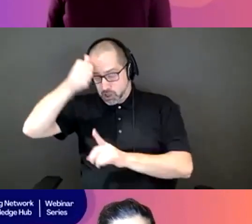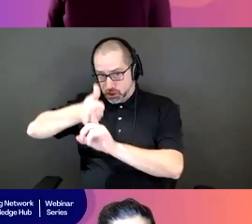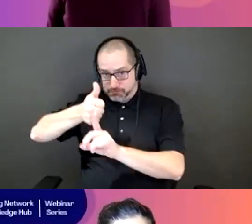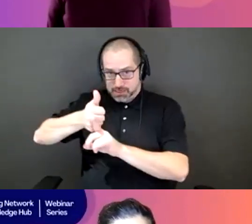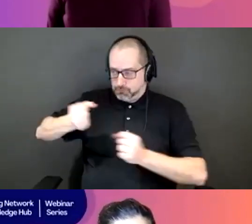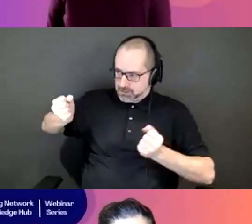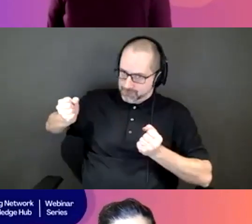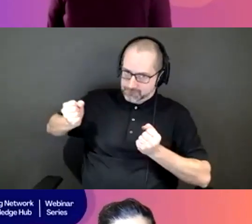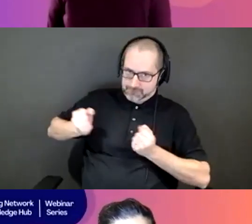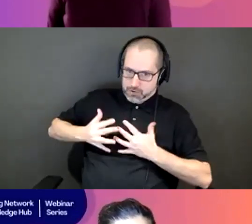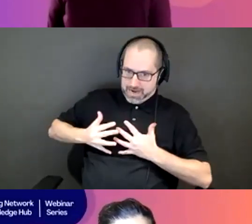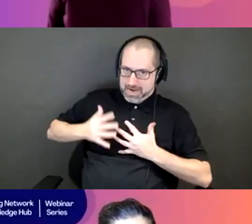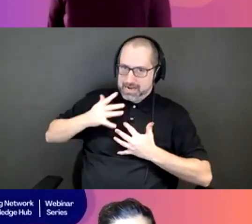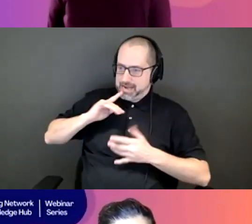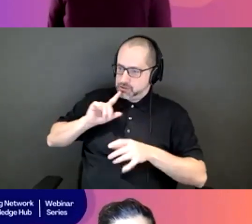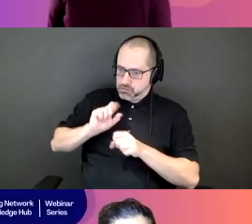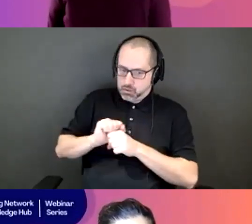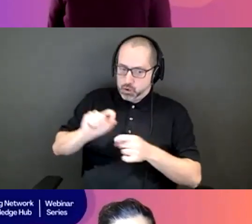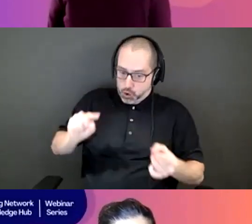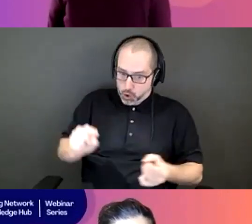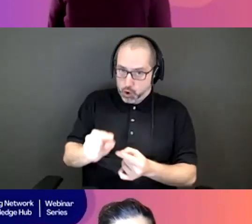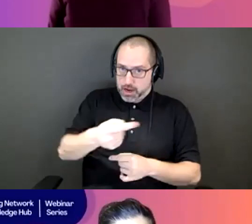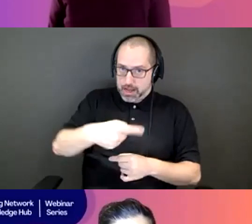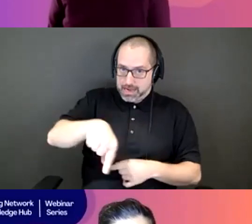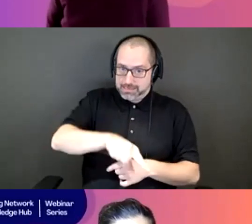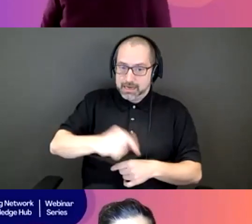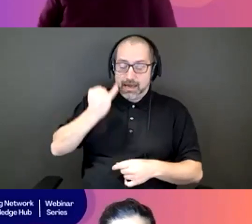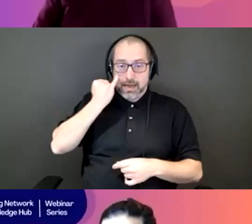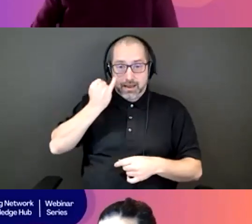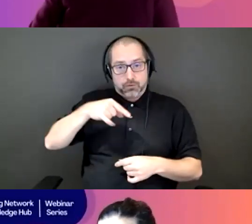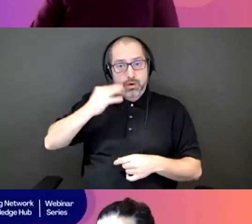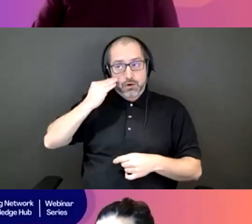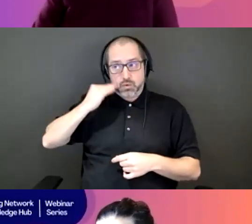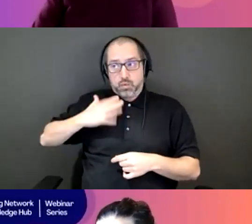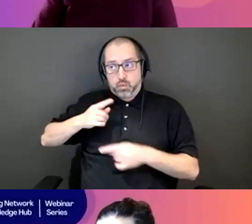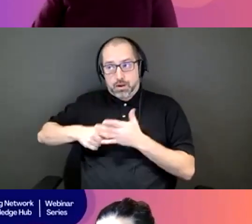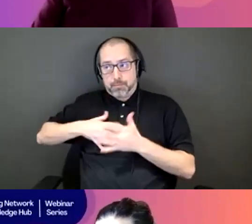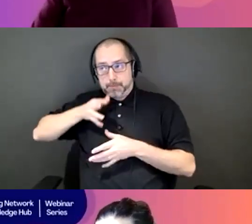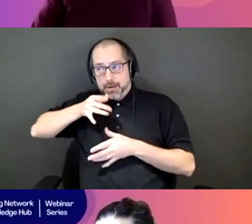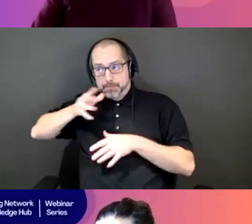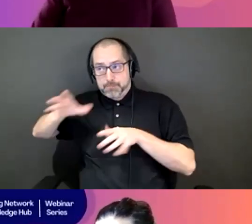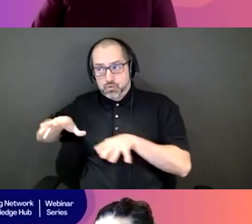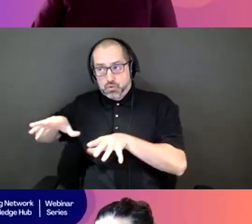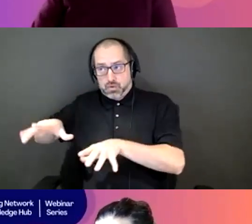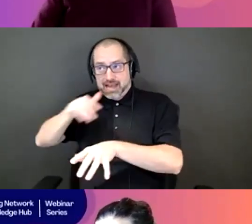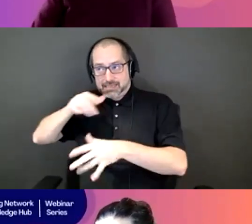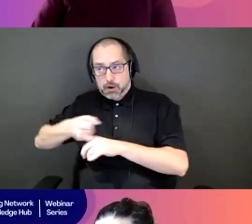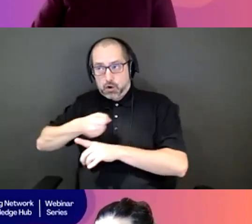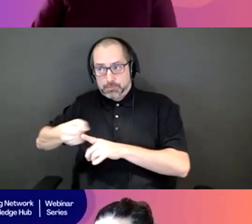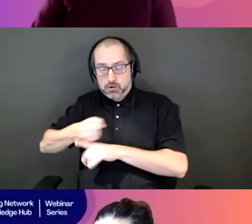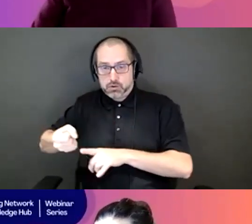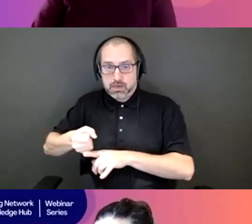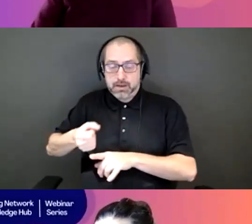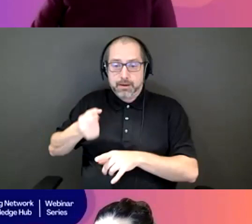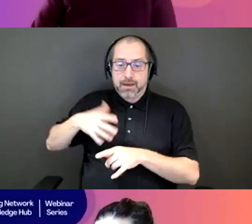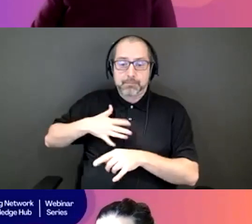et mon père c'est vraiment que ça allait nous blesser puis on comprenais que